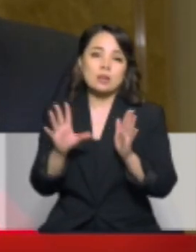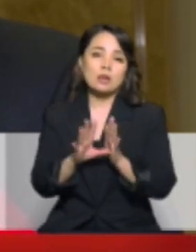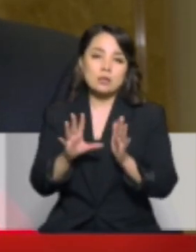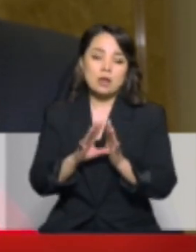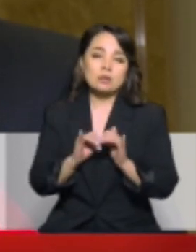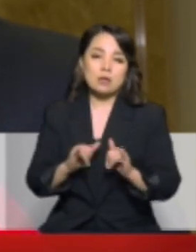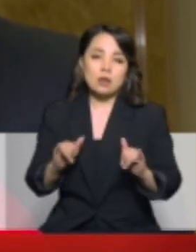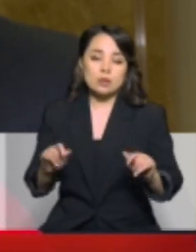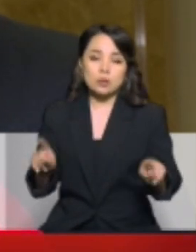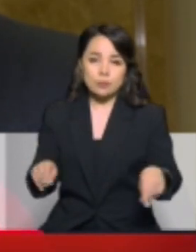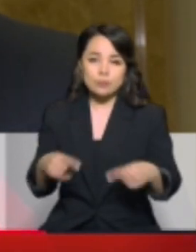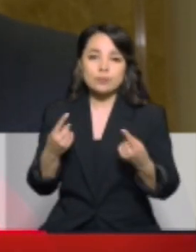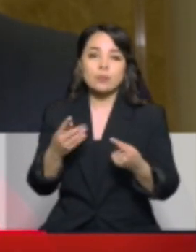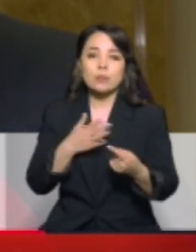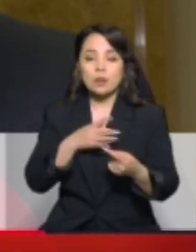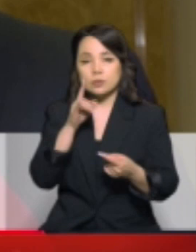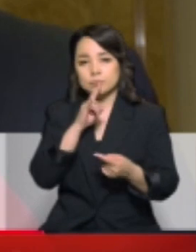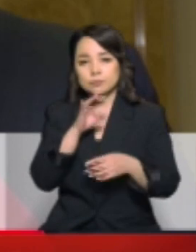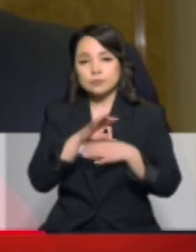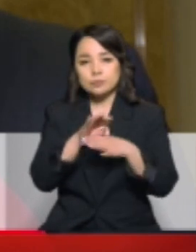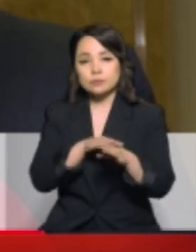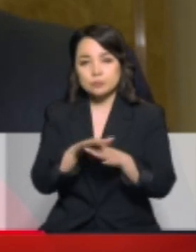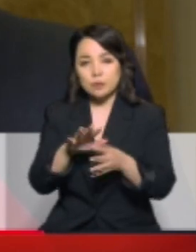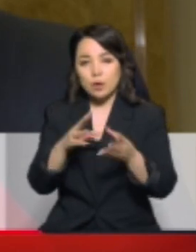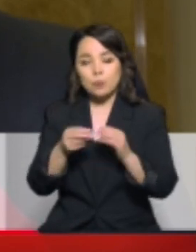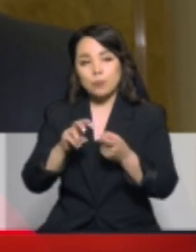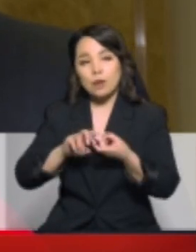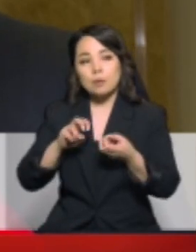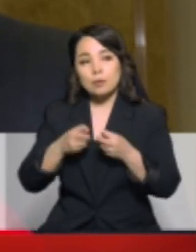қуаттылығы артып келе жатқандықтан біз жанармай жеткізуде жалпы